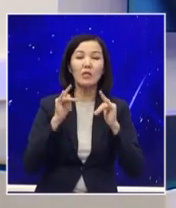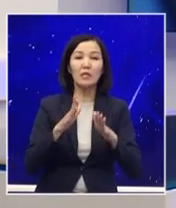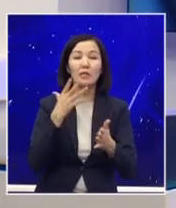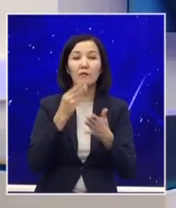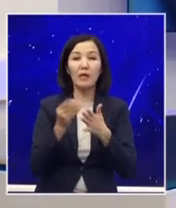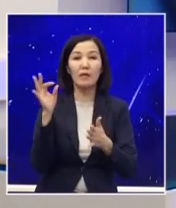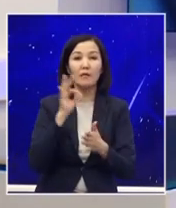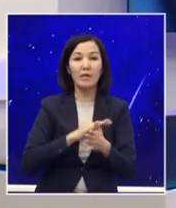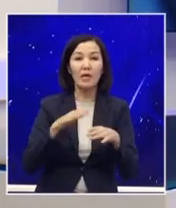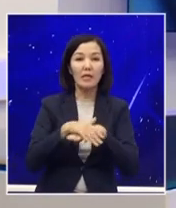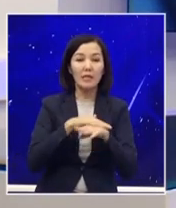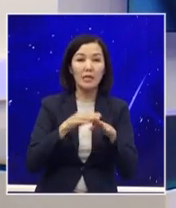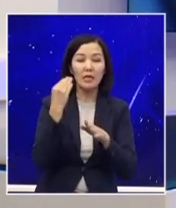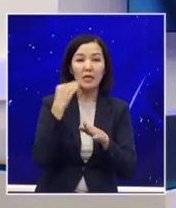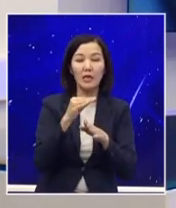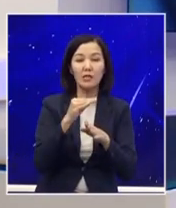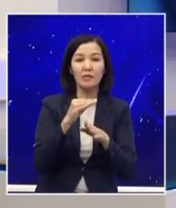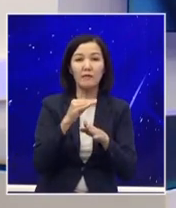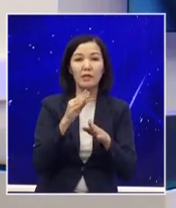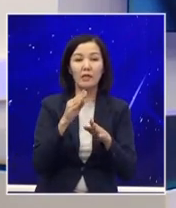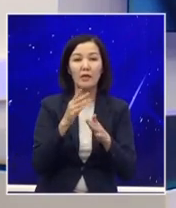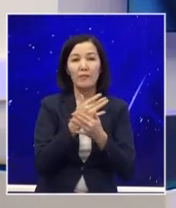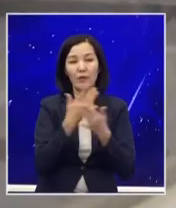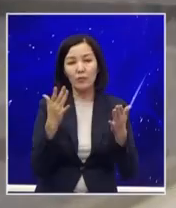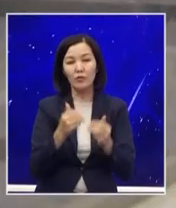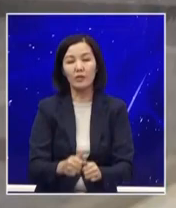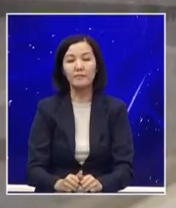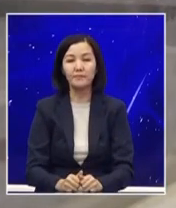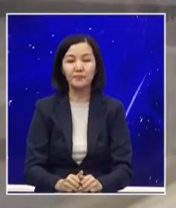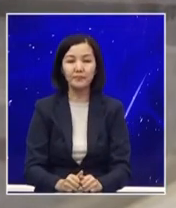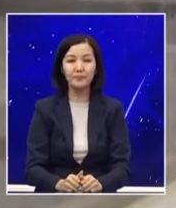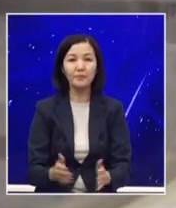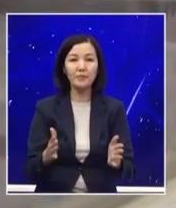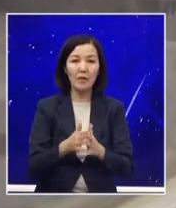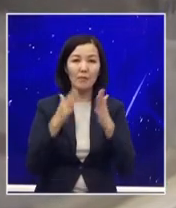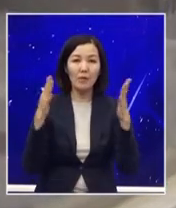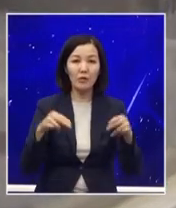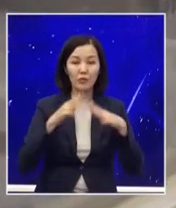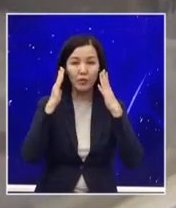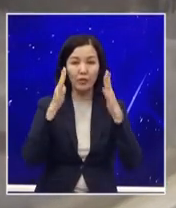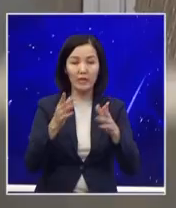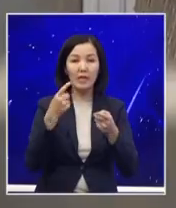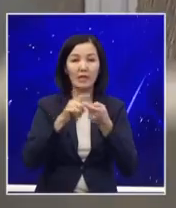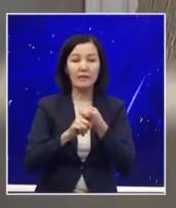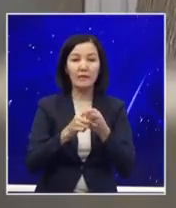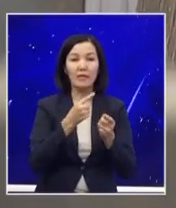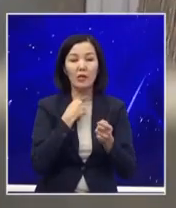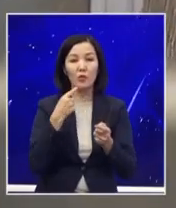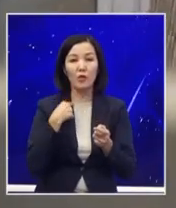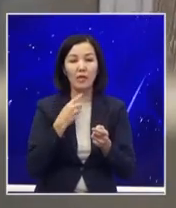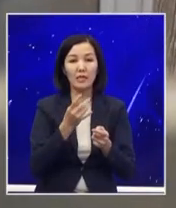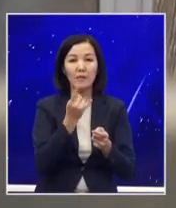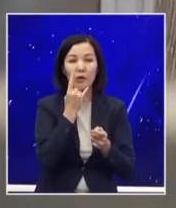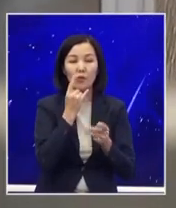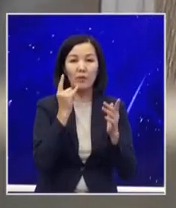плоды на рынке качественной продукции. Большая часть жизни Камили Жилкобаевой связана с Талдыкурганским